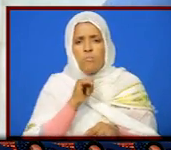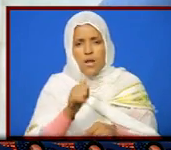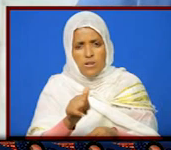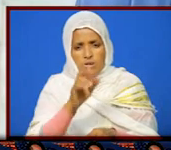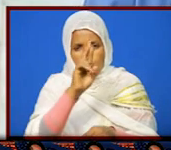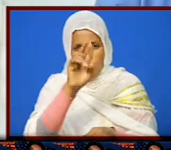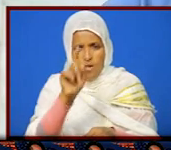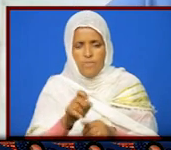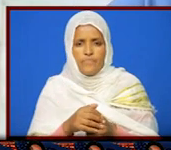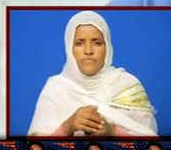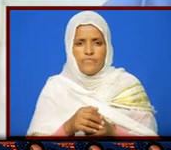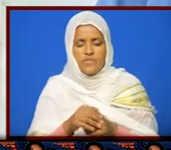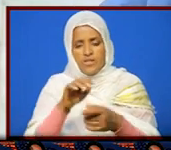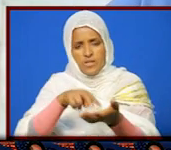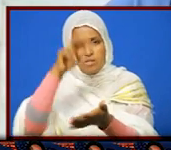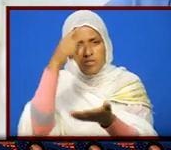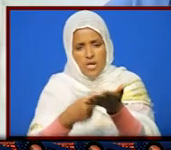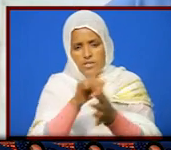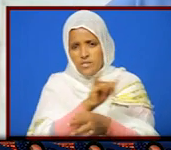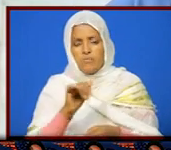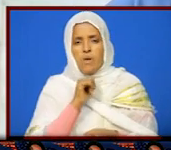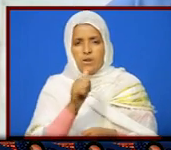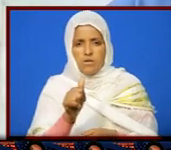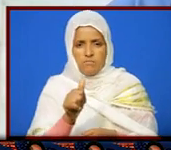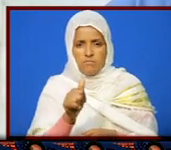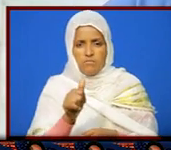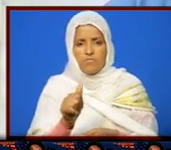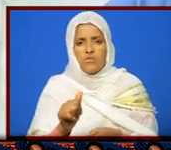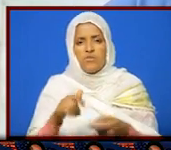እንደዚህ አይደለም፣ ትንሣኤ እንደዚህ አይደለም ማለት